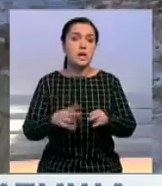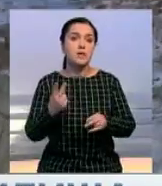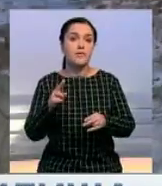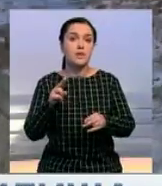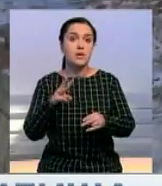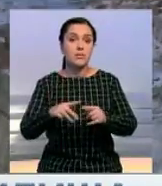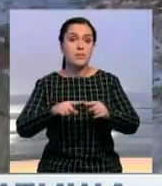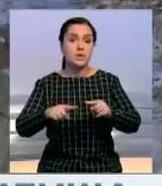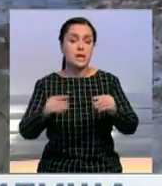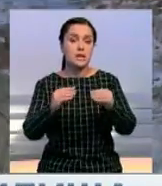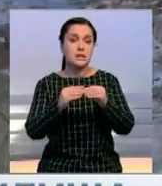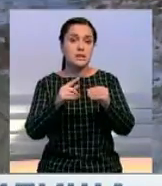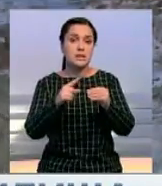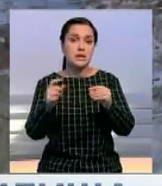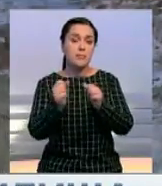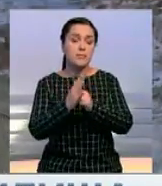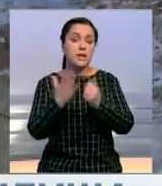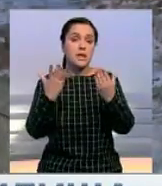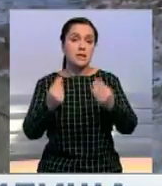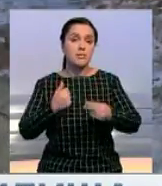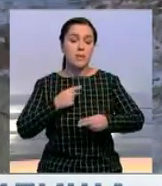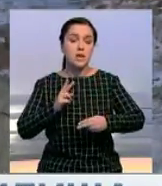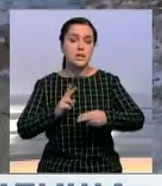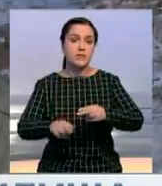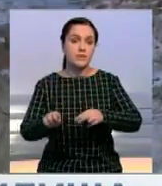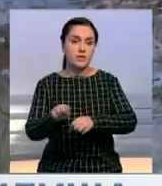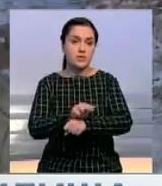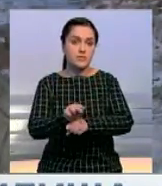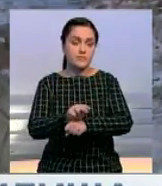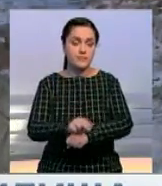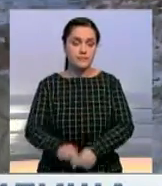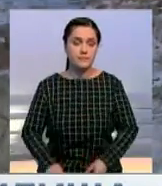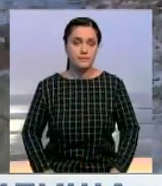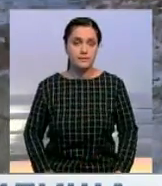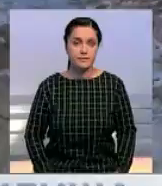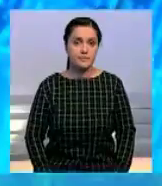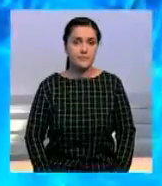что в течение 10-15 дней мы завершим работы на этом участке.